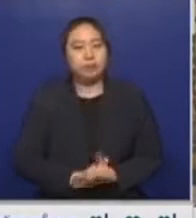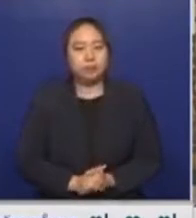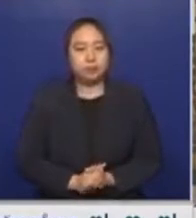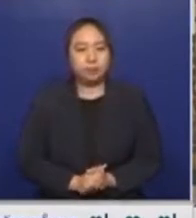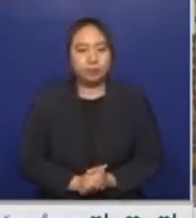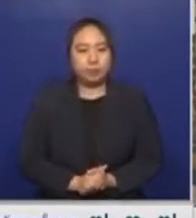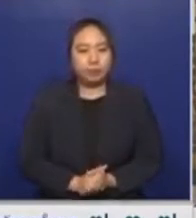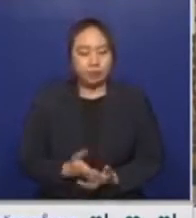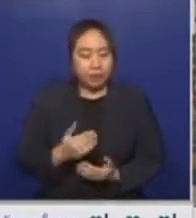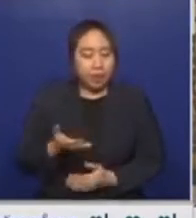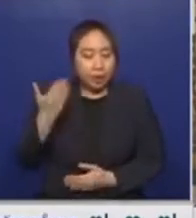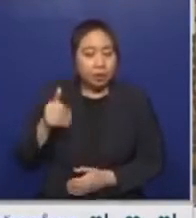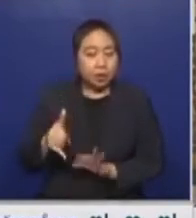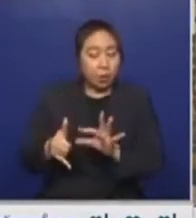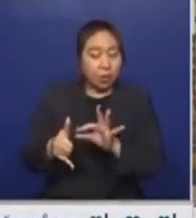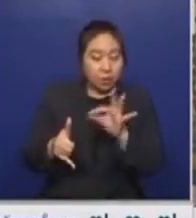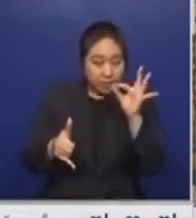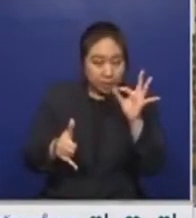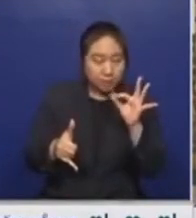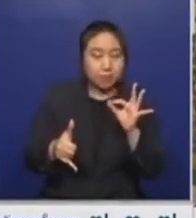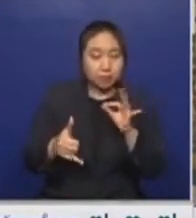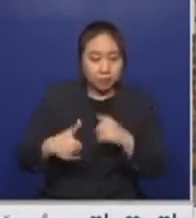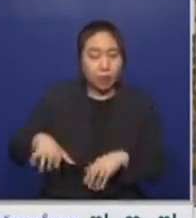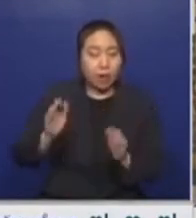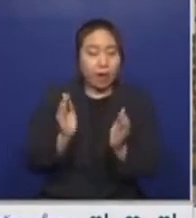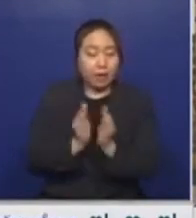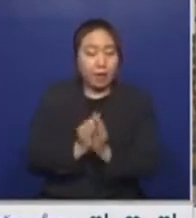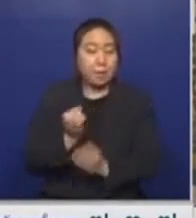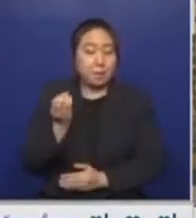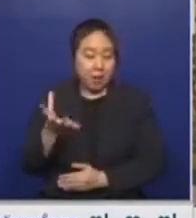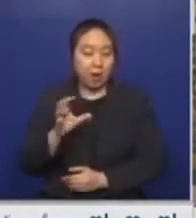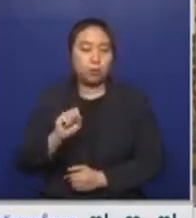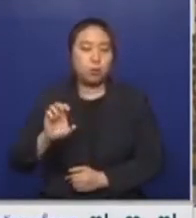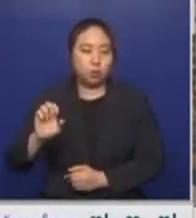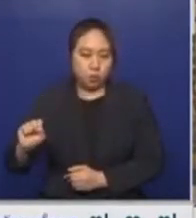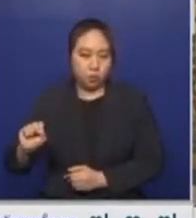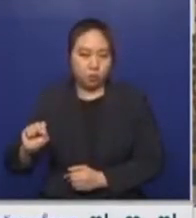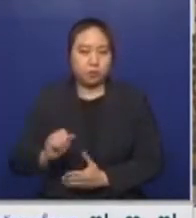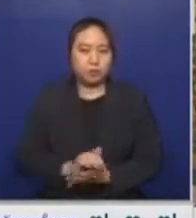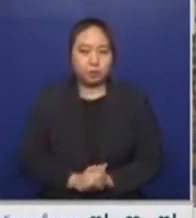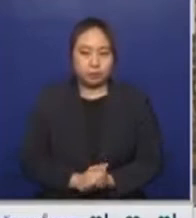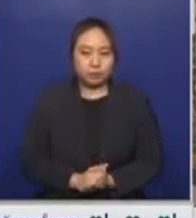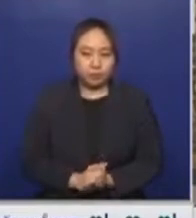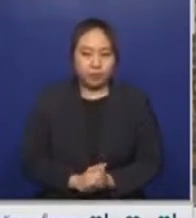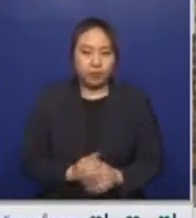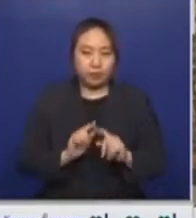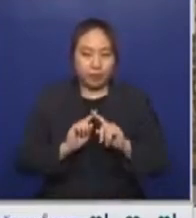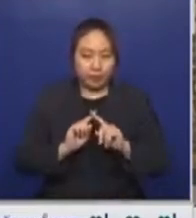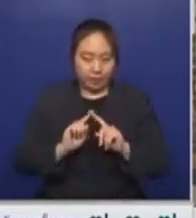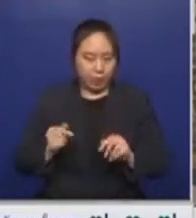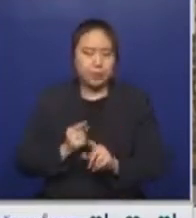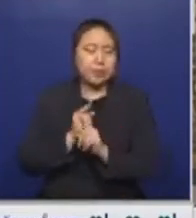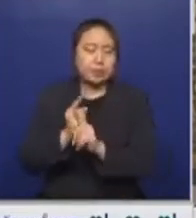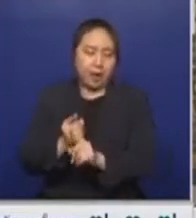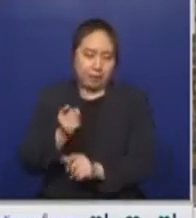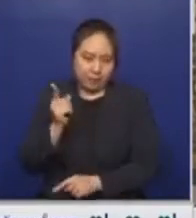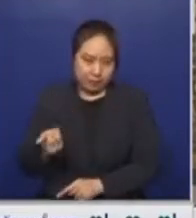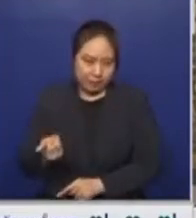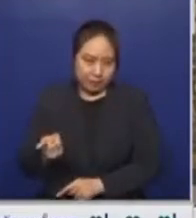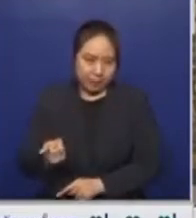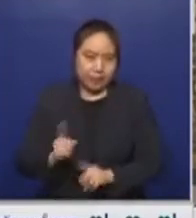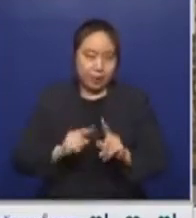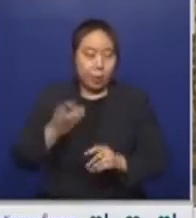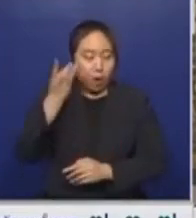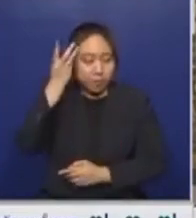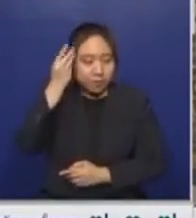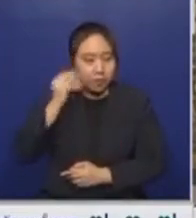อนเลือกนั้นก็ต้องเสียงส่วนใหญ่ก็เป็นเสียงสสครับแต่ว่ามันเป็นข้อเท็จจริงฮะเพียงแต่เป็นทัศนะ